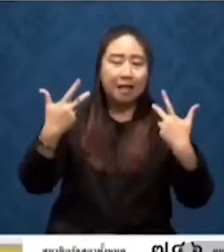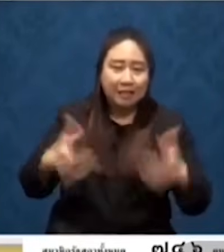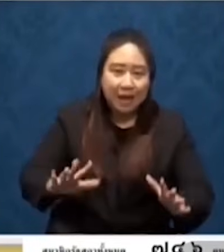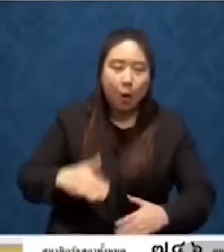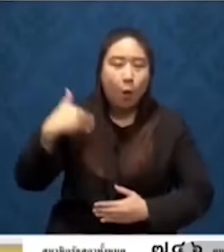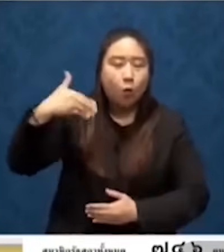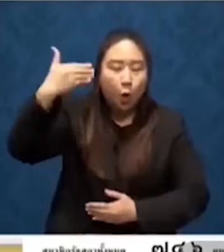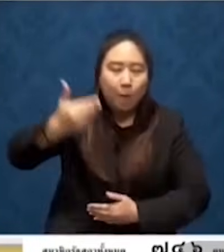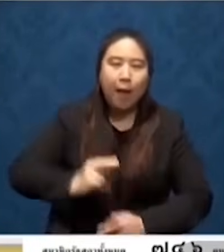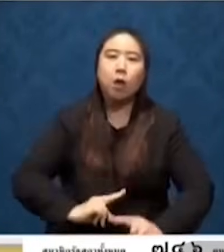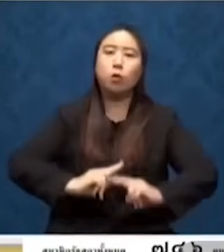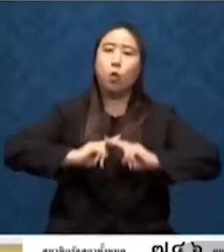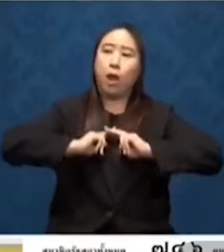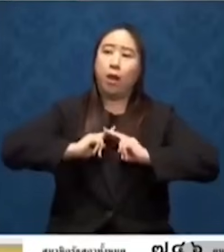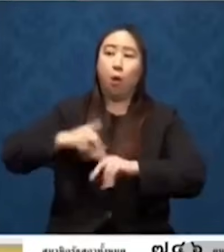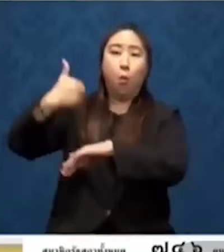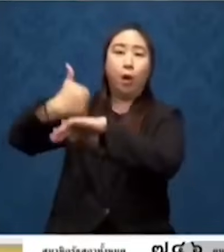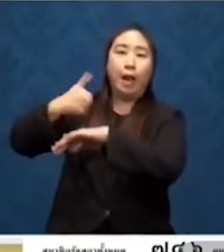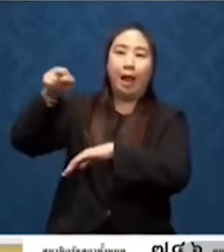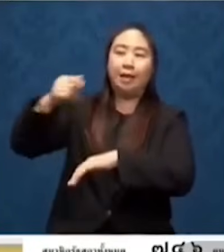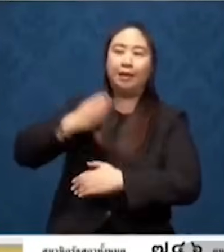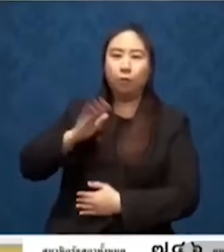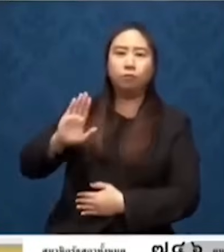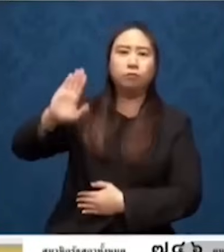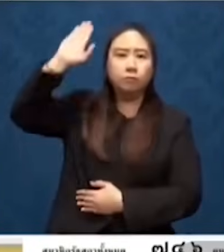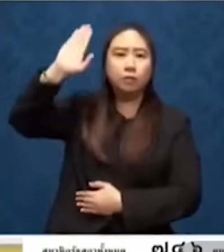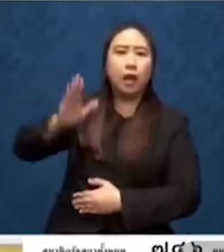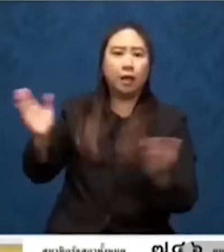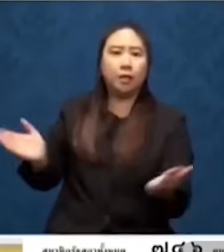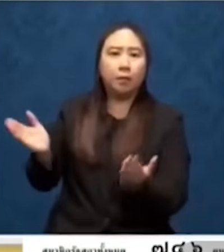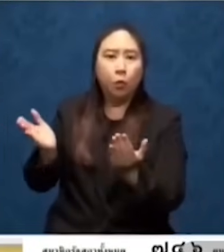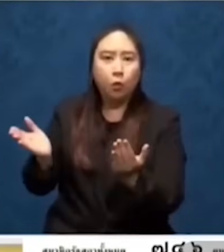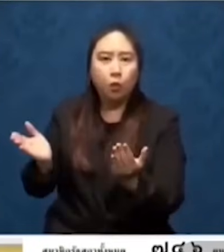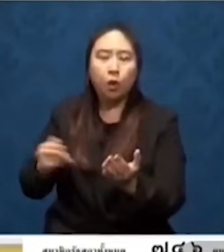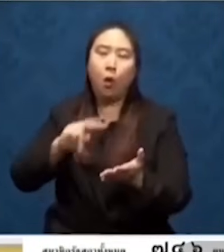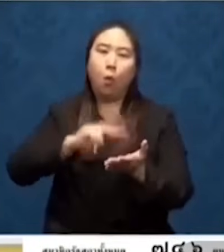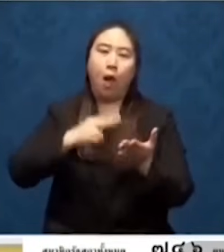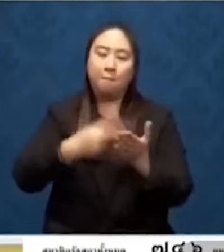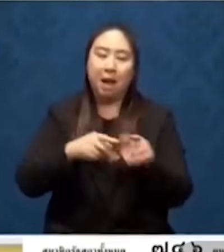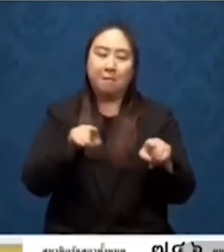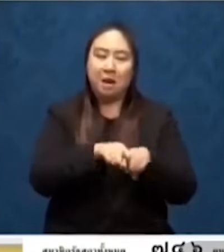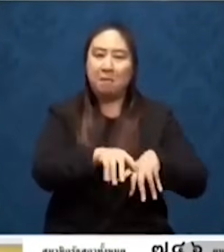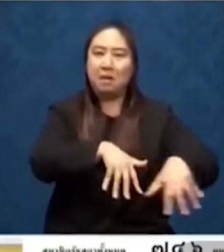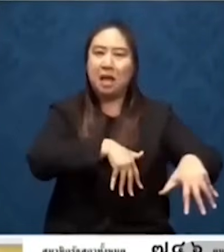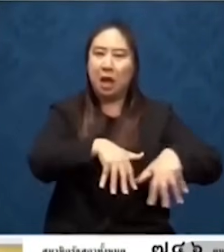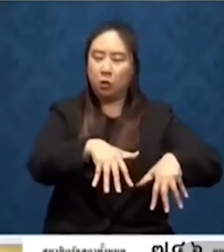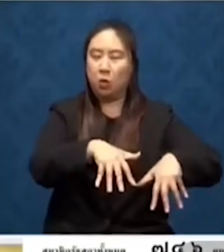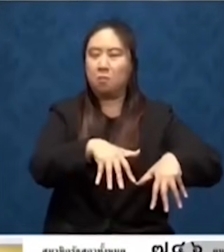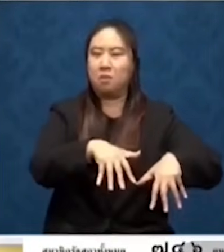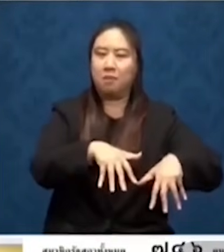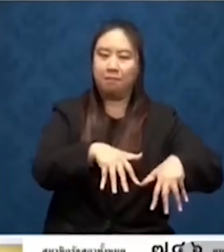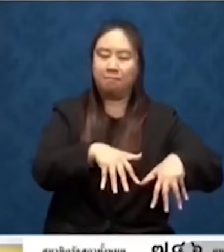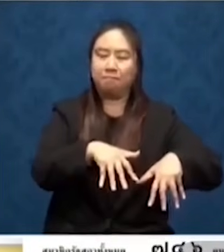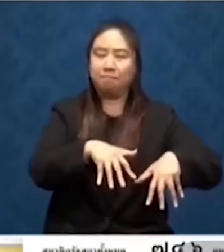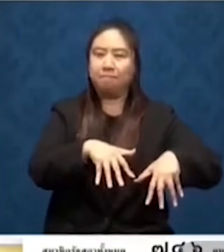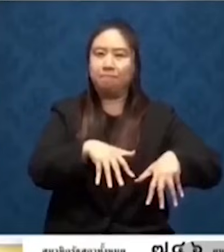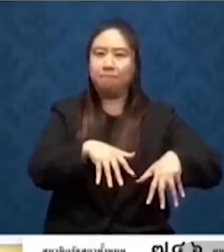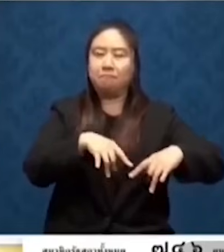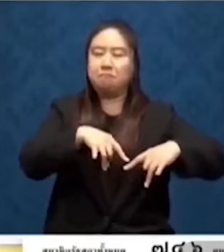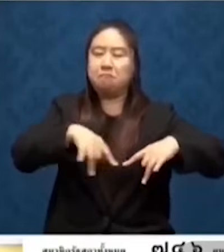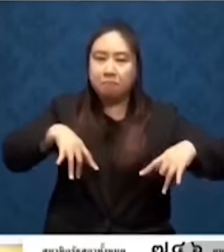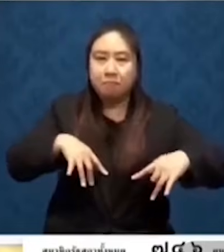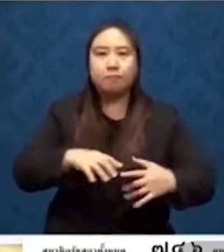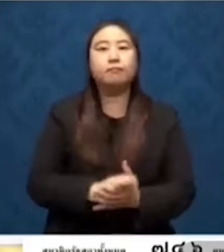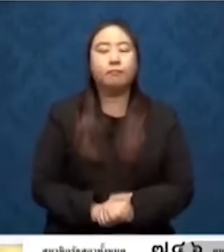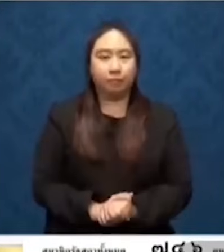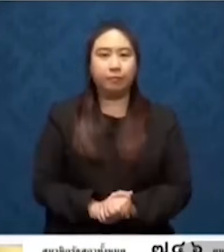นับสนุนหัวหน้าพรรคนี้เป็นนายกมันเท่ากับหักหลังชาวบ้านทรยศประชาชนประ